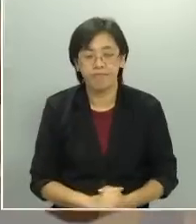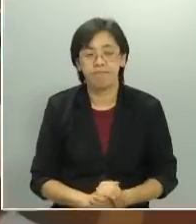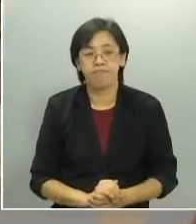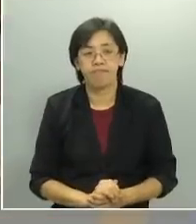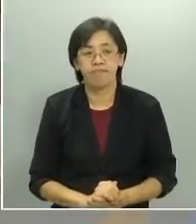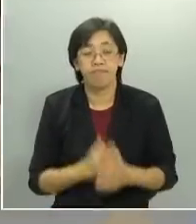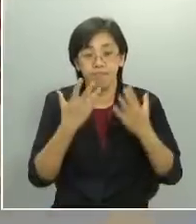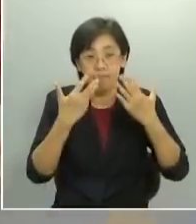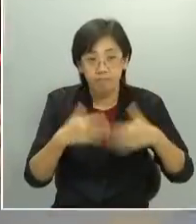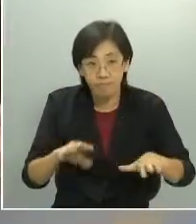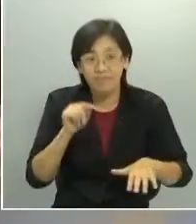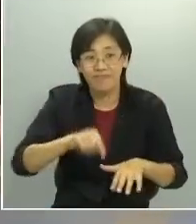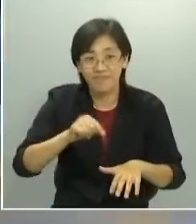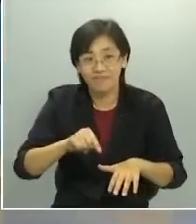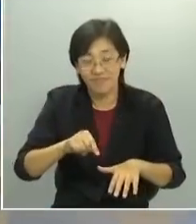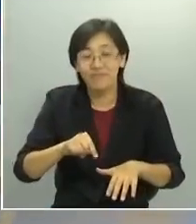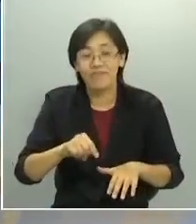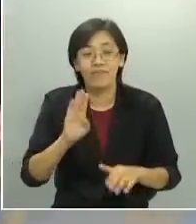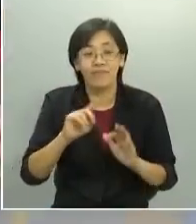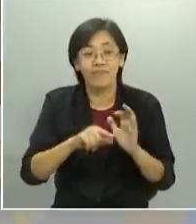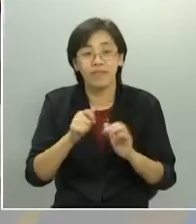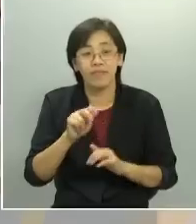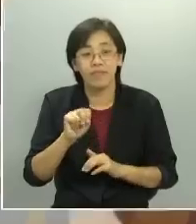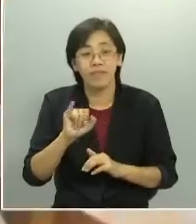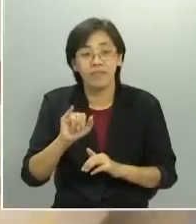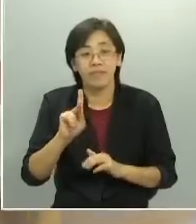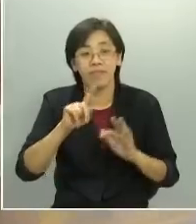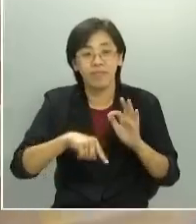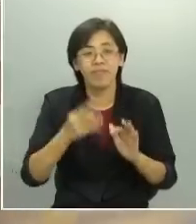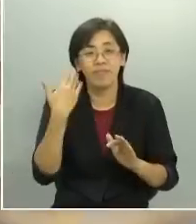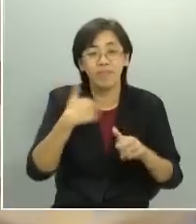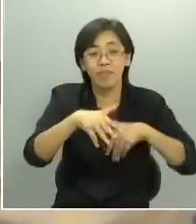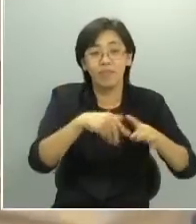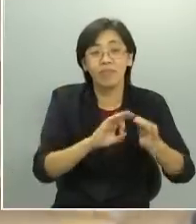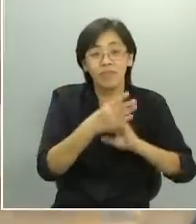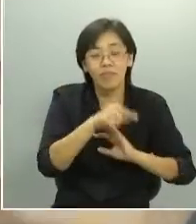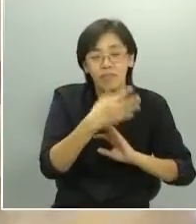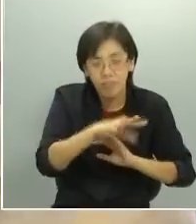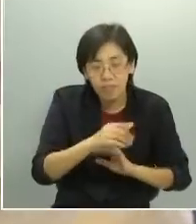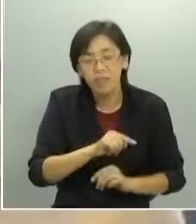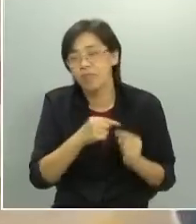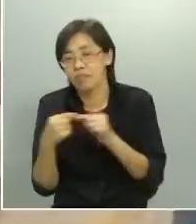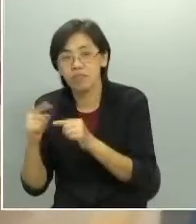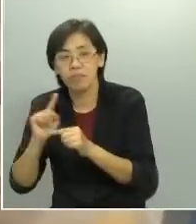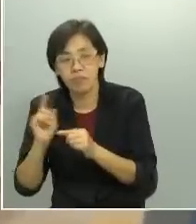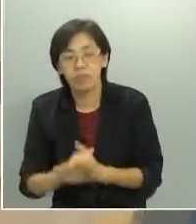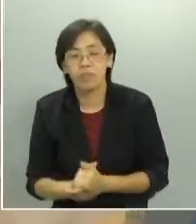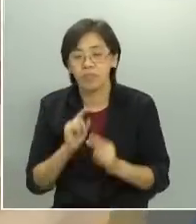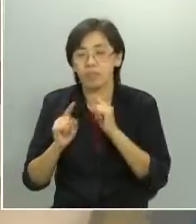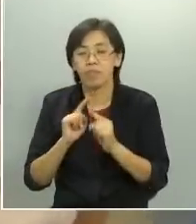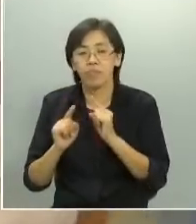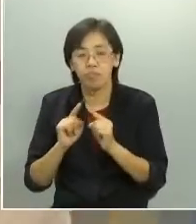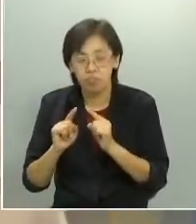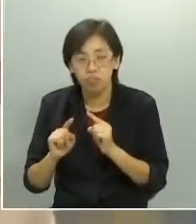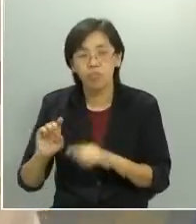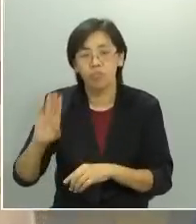เซตซับจากจุดที่บ่อนไก่คุณชัดชาติไปประชุมใหญ่กับ KT กรุงเทพธนาคมครับทุกช